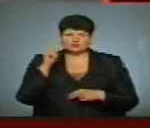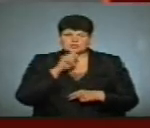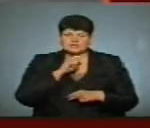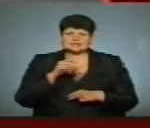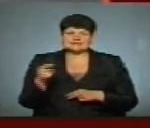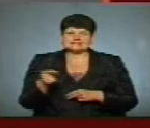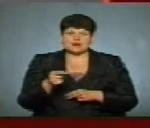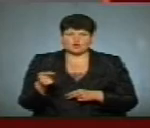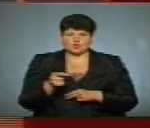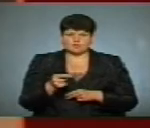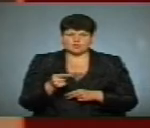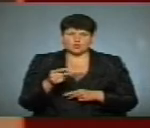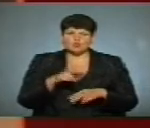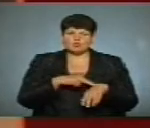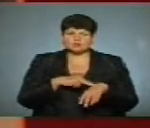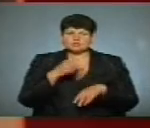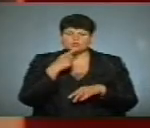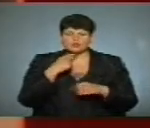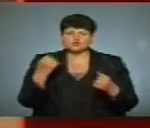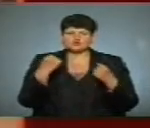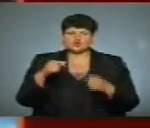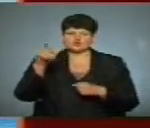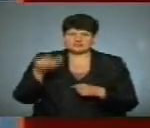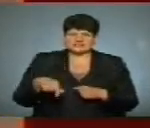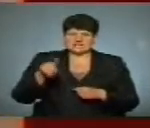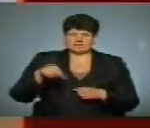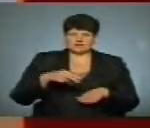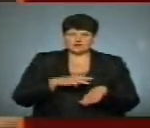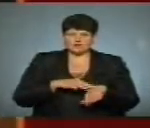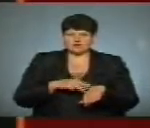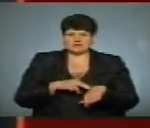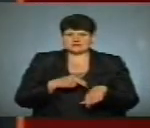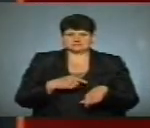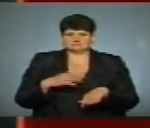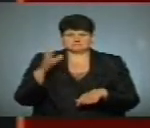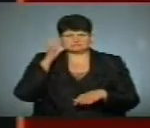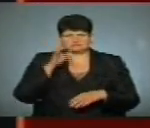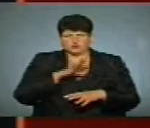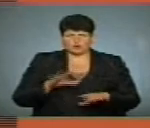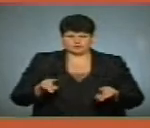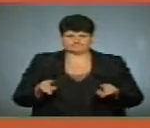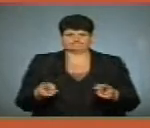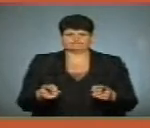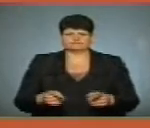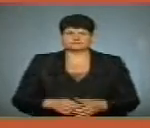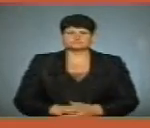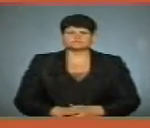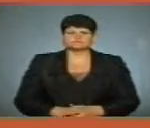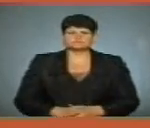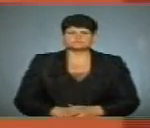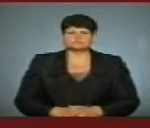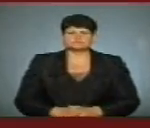з Тернополя. У поліції кажуть, що спортсмен на вимоги поліцейських не реагував, тому його затримали.